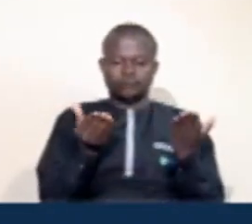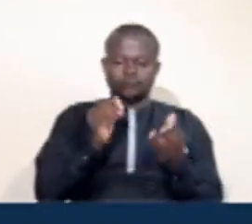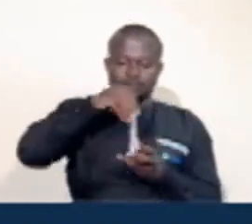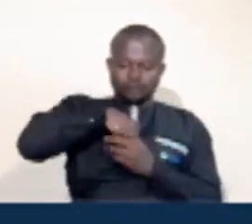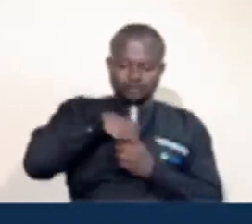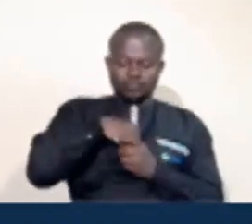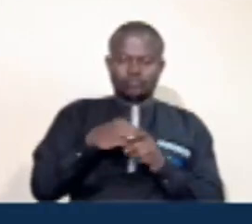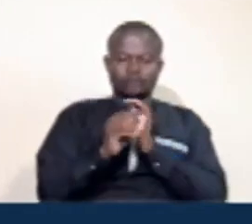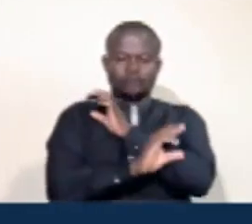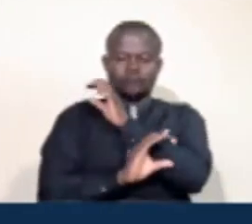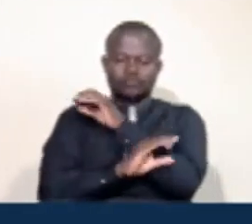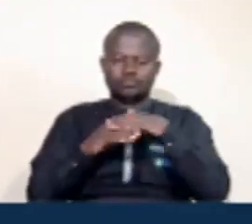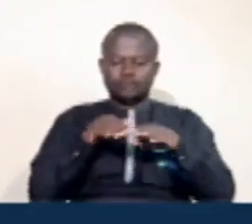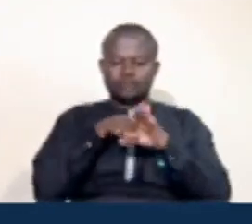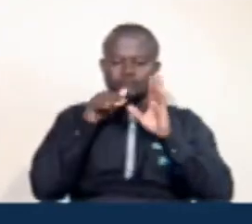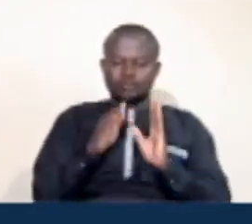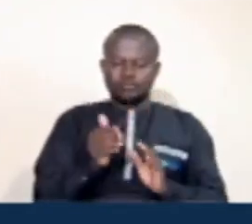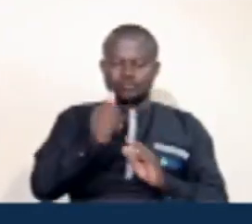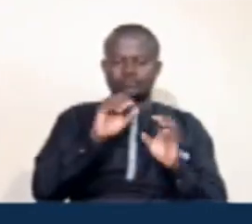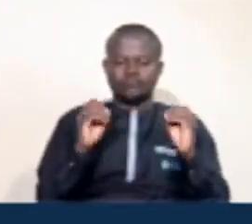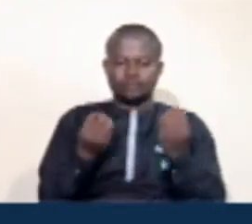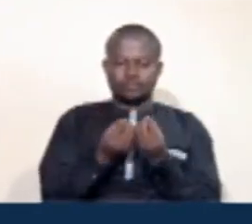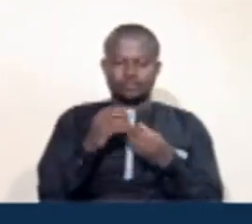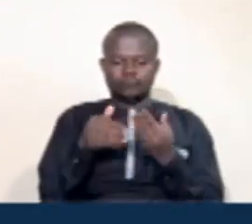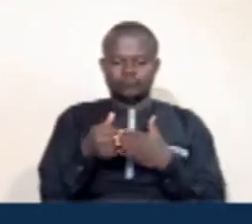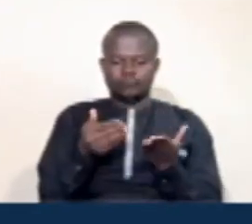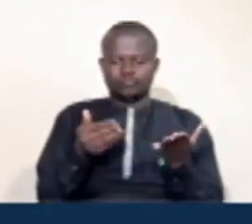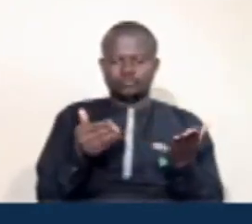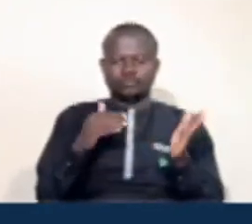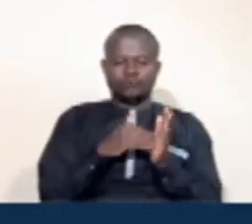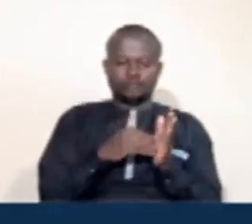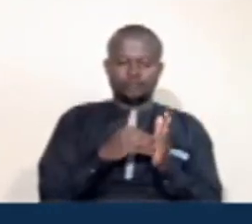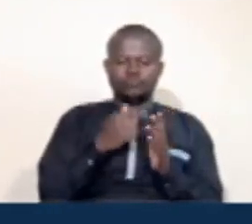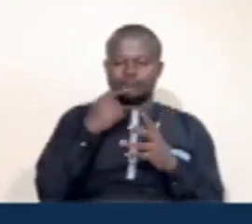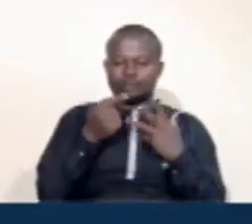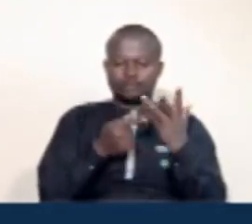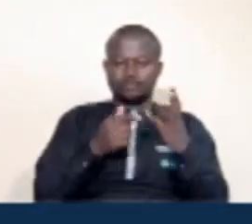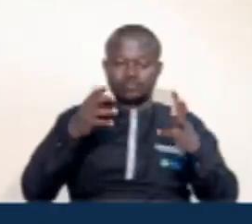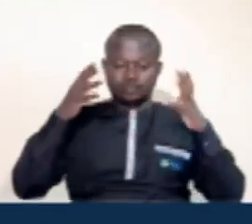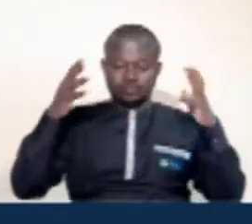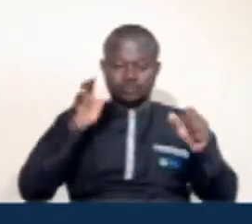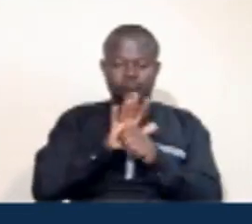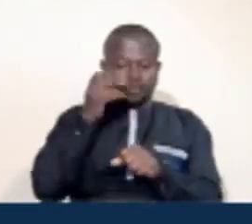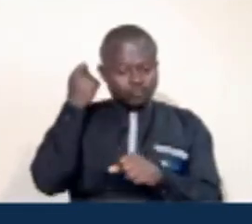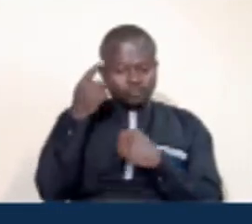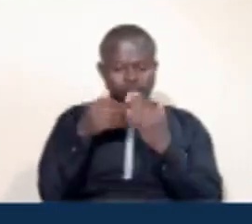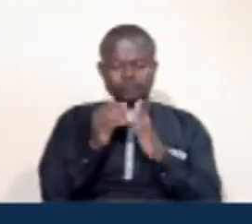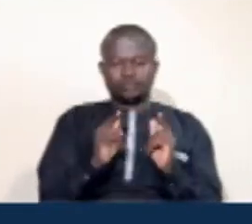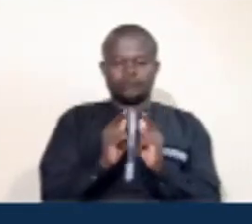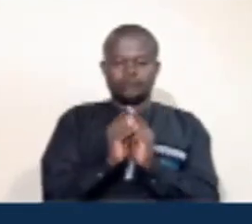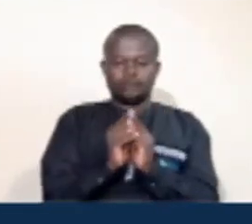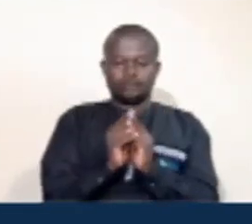ugize ibihugu binyamuryango by'uwo muryango ni ikintu kigari cyane no kuvuga rero ni